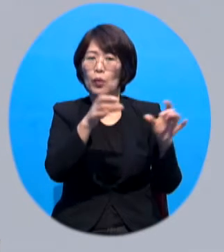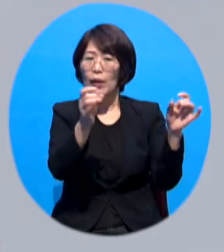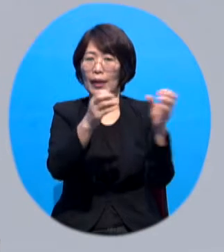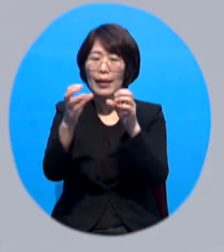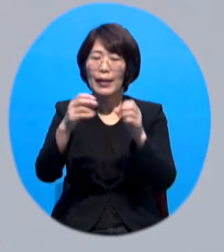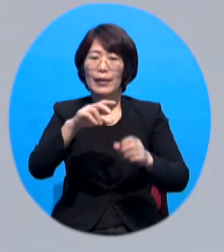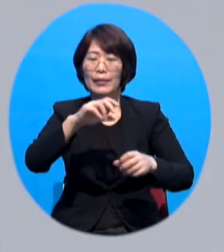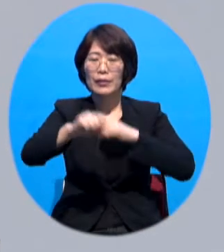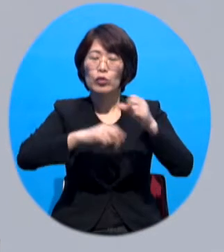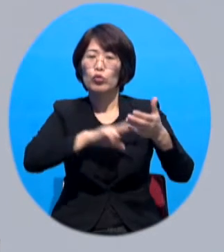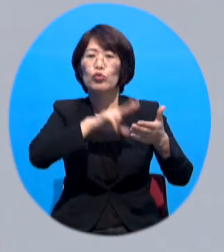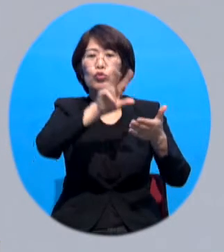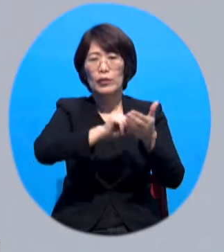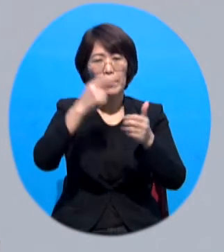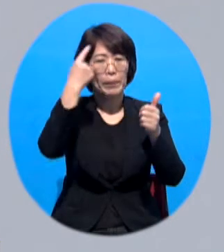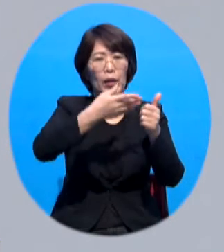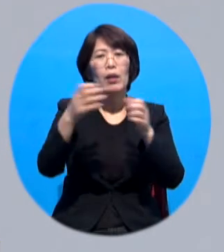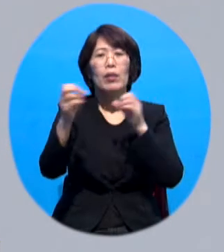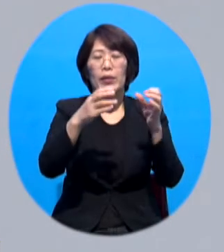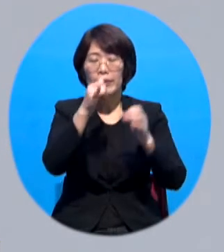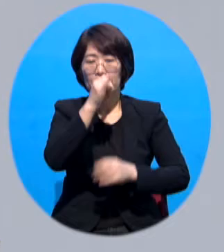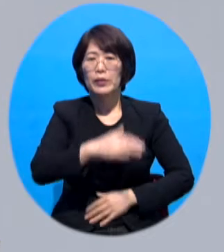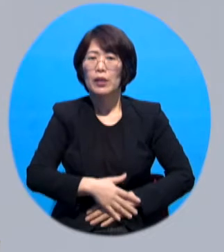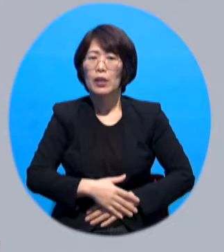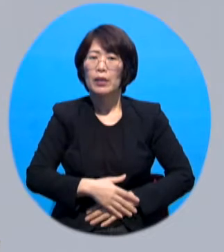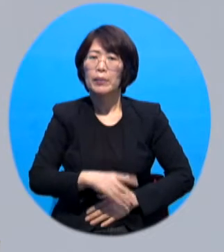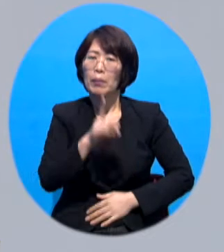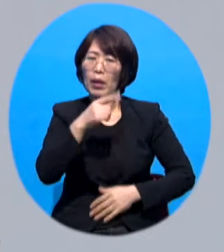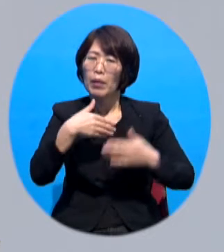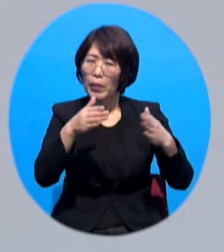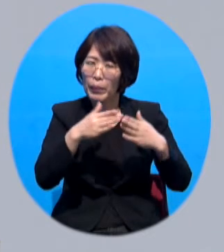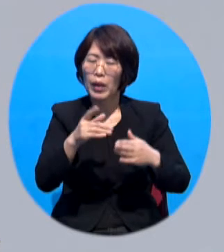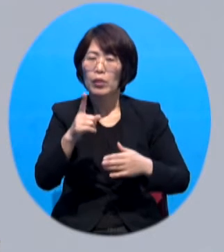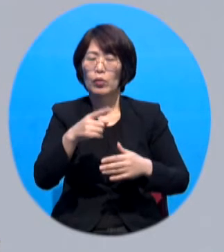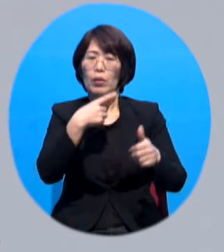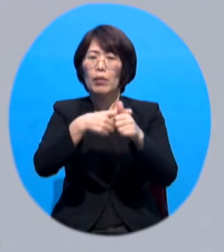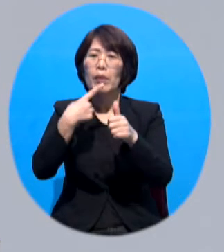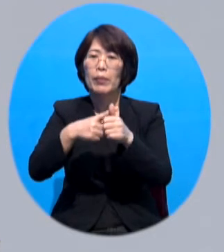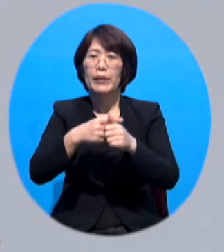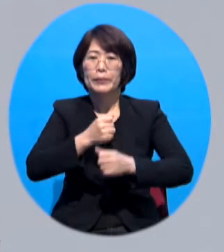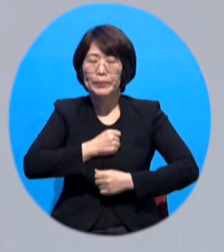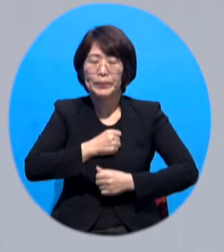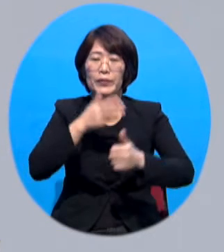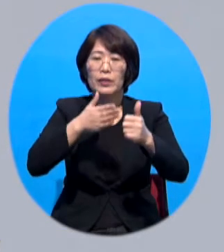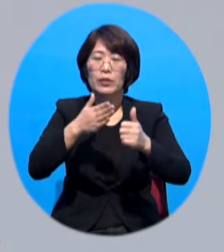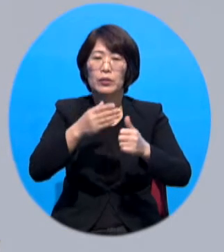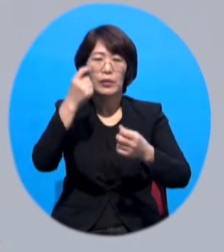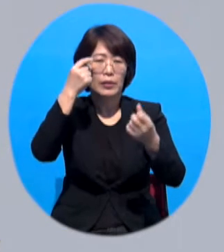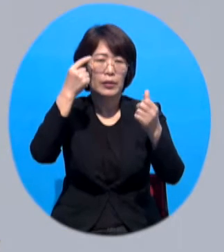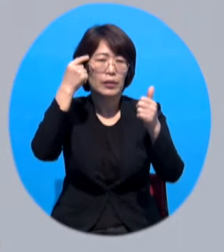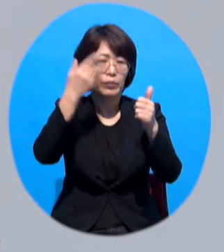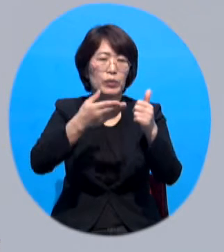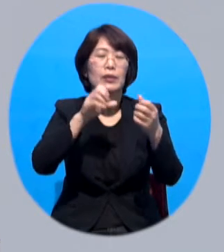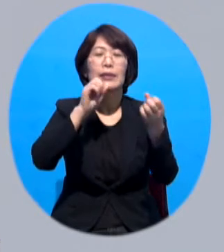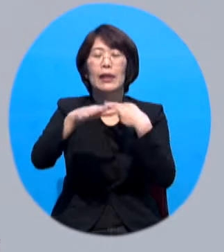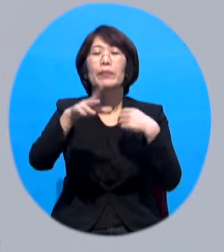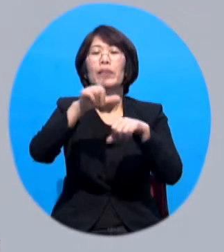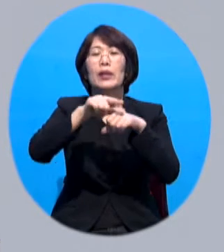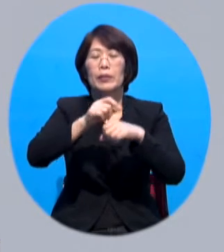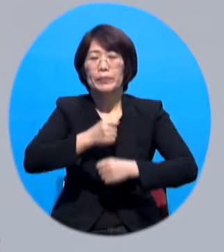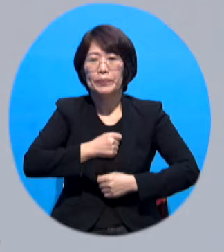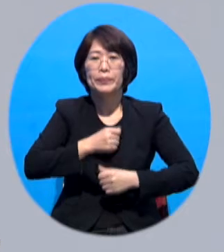자유주제 주도권 토론 입니다 토론 과정에서 인신 공격 상호 비방 삶과 주시고요 질문과답변 시간은 반드시